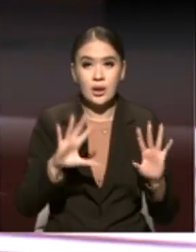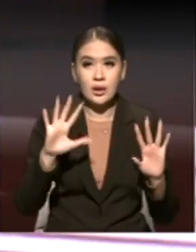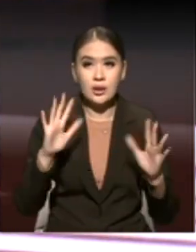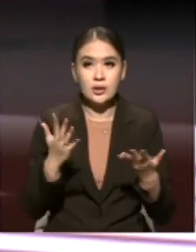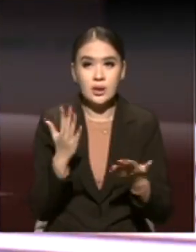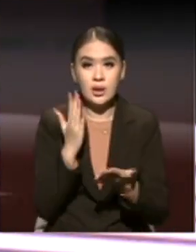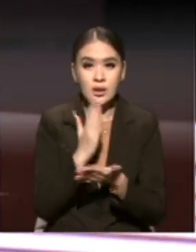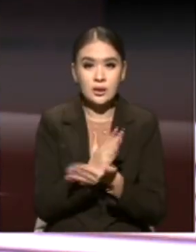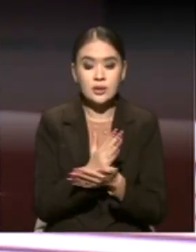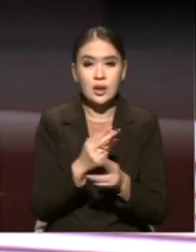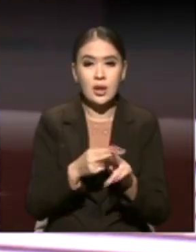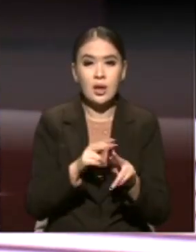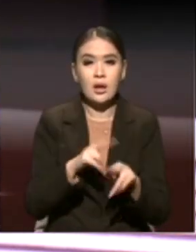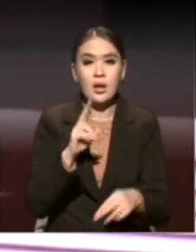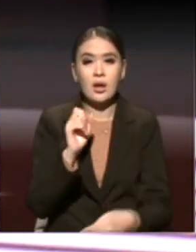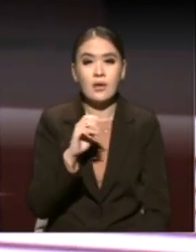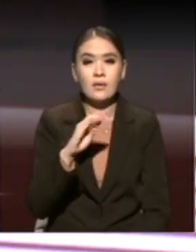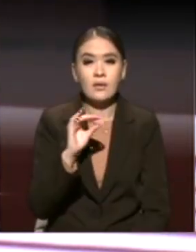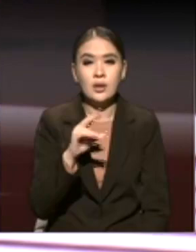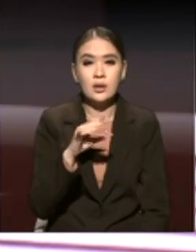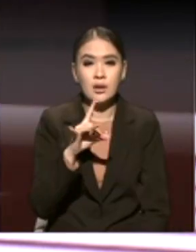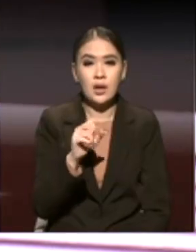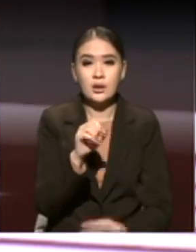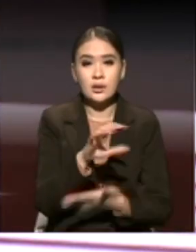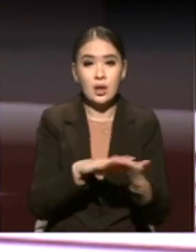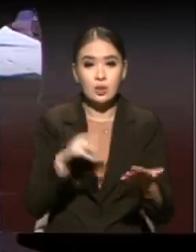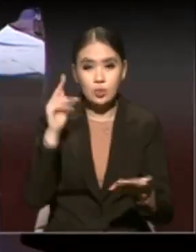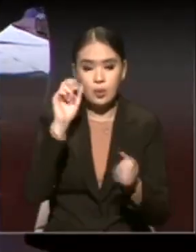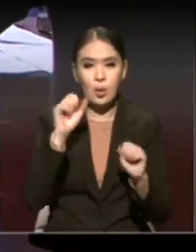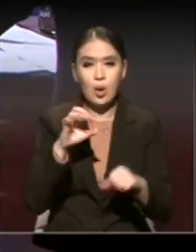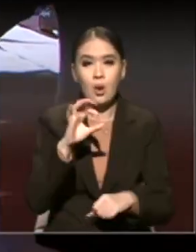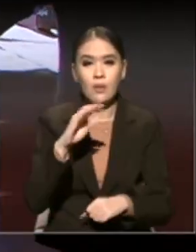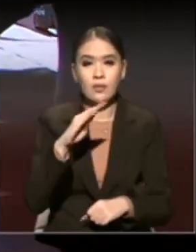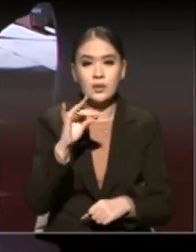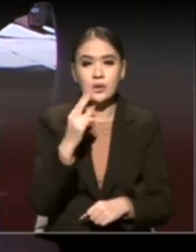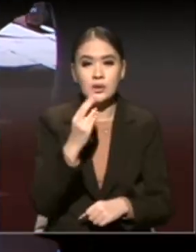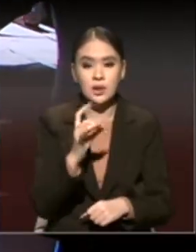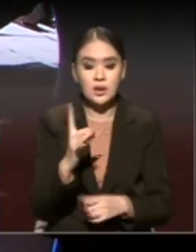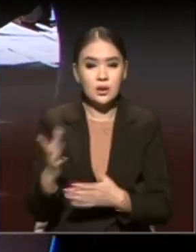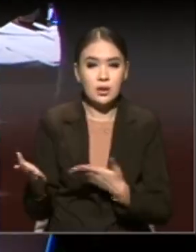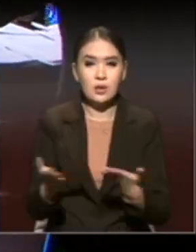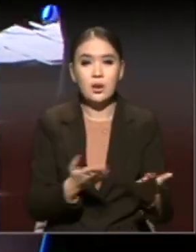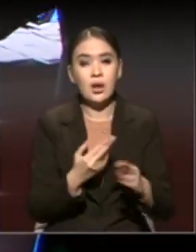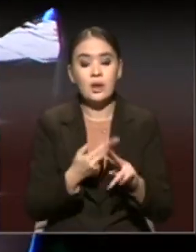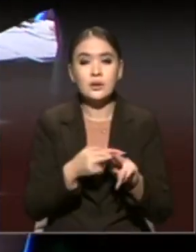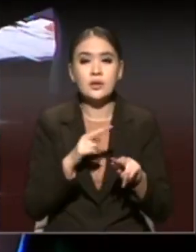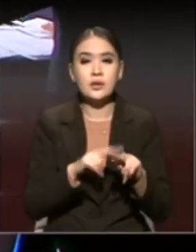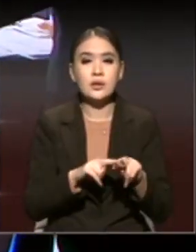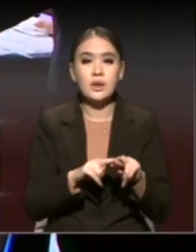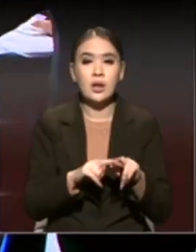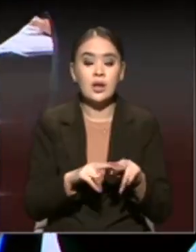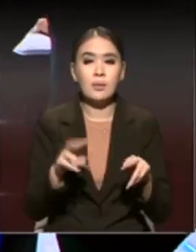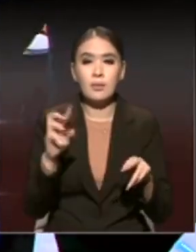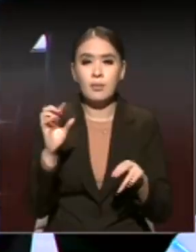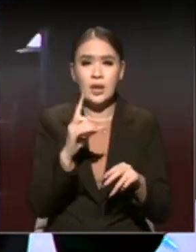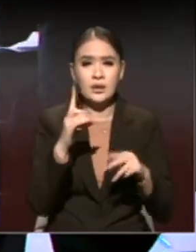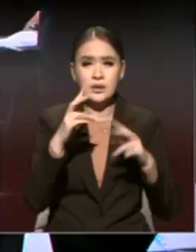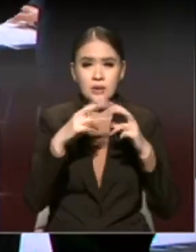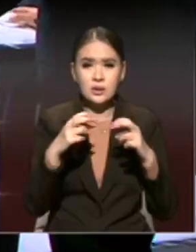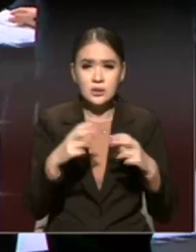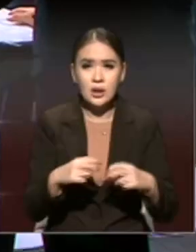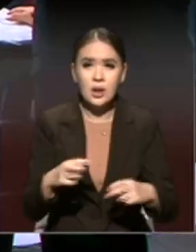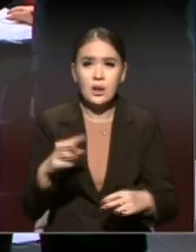мүмкіншіліктер бар, біздің әскери кафедраға әрі қарай оқимыз десе, офицерлік деңгейге көтерілеміз десе, жол ашық. Бұлар біз ешқандай тексерусіз, өйткені